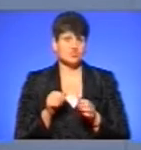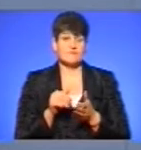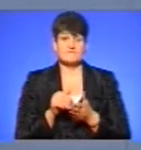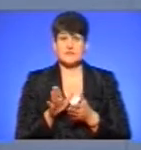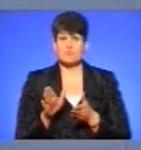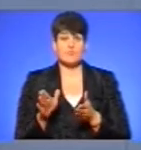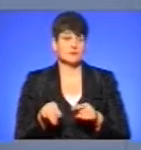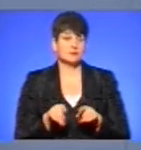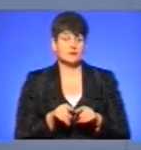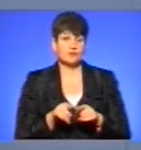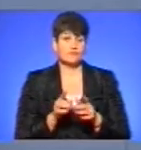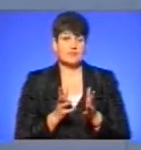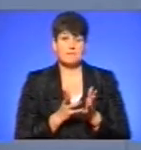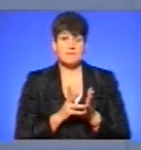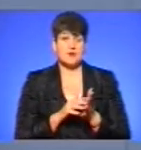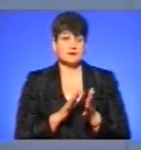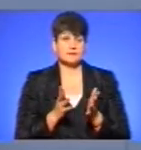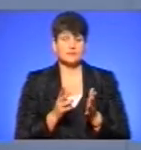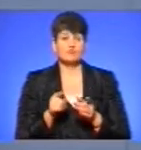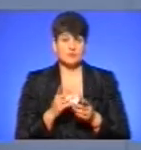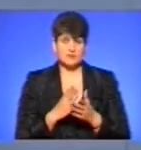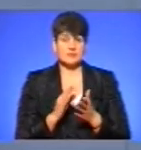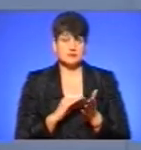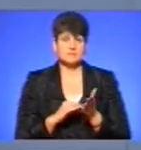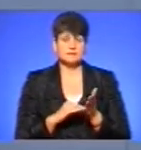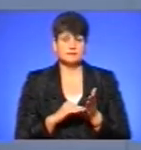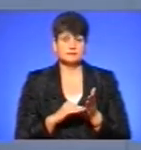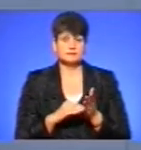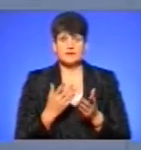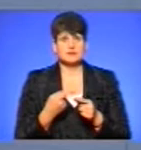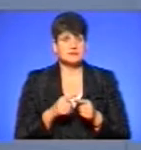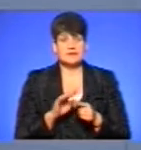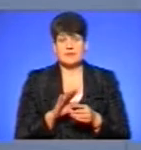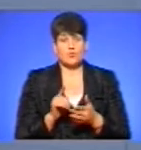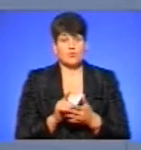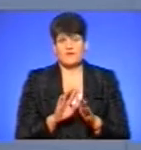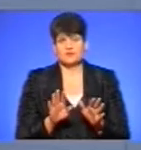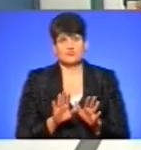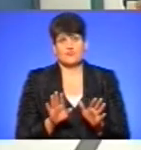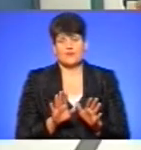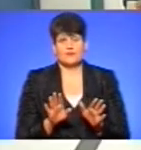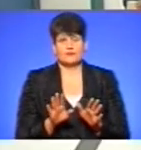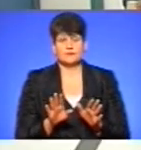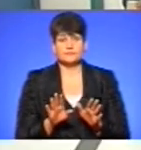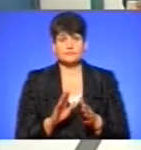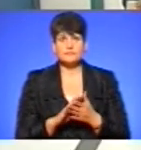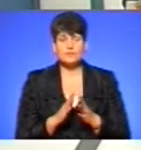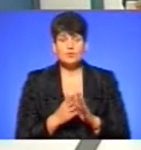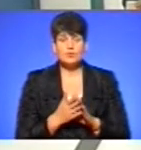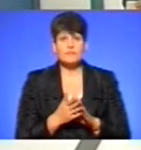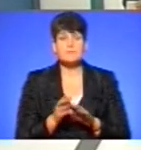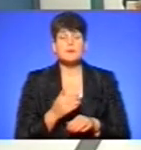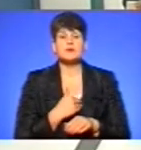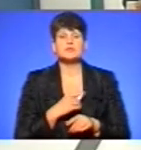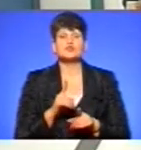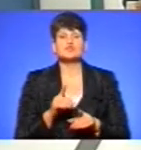від пальців. Вони занесені, але це не обов'язково. Це не є обов'язкова мова, а при бажанні що це людині